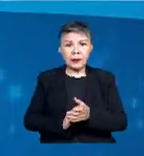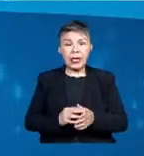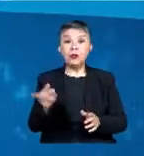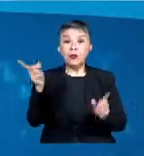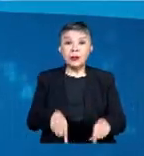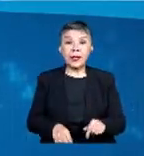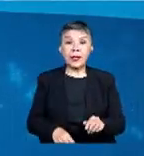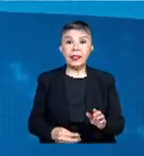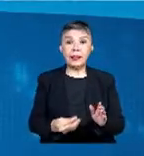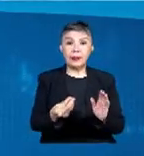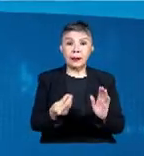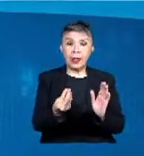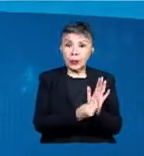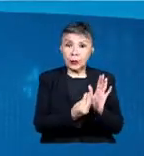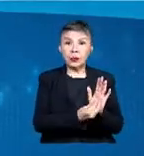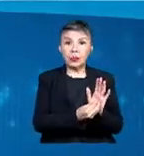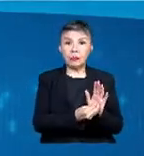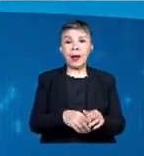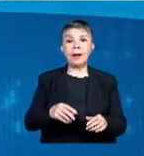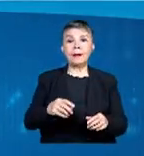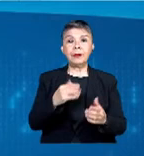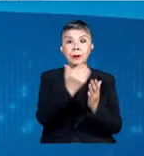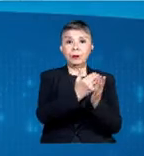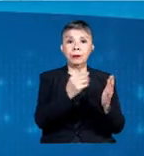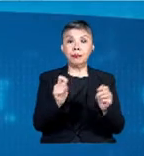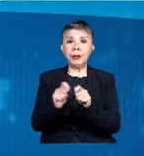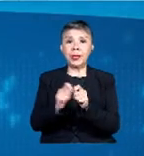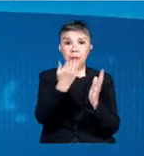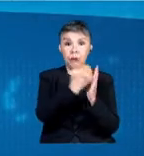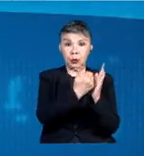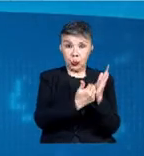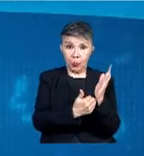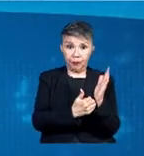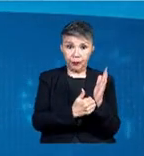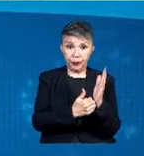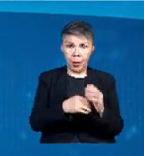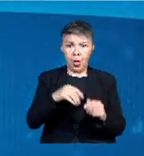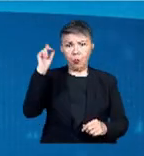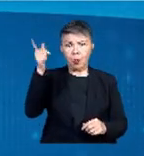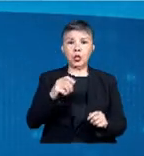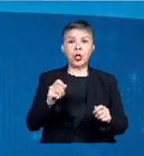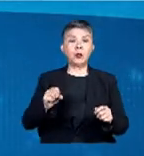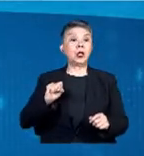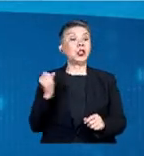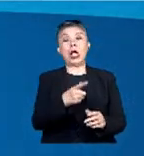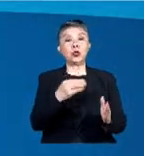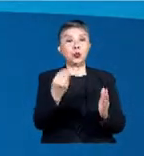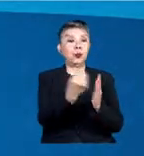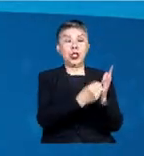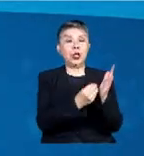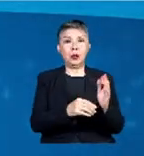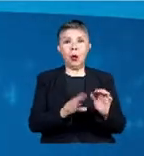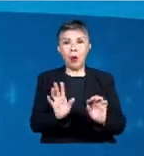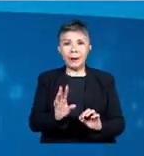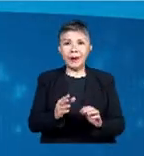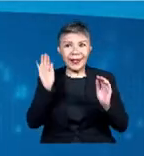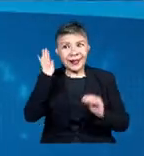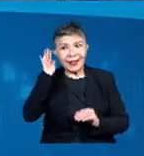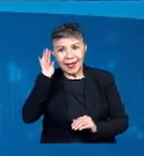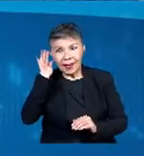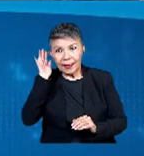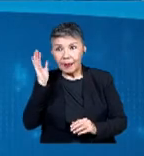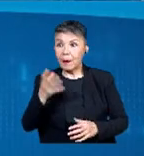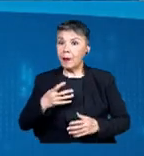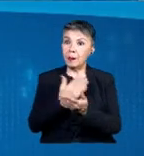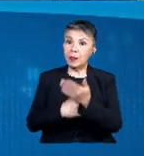acuan kebijakan pemerintah. Jadi kita pemerintah itu bukan berarti buat kebijakan langsung aja kita buat kebijakan, enggak. Tapi kita